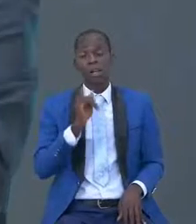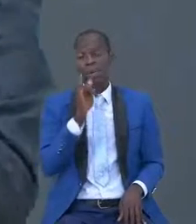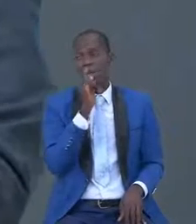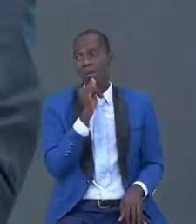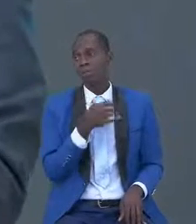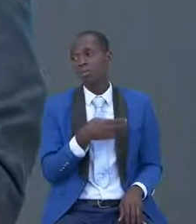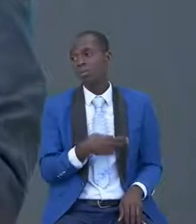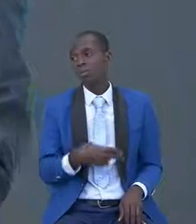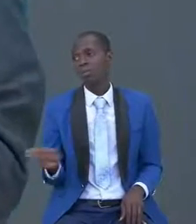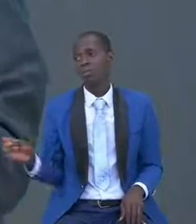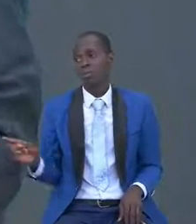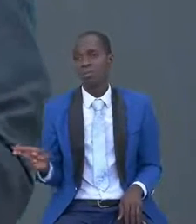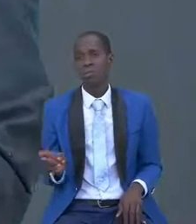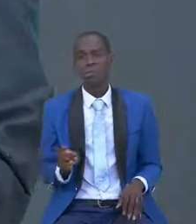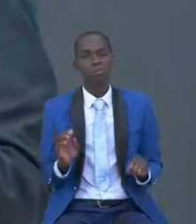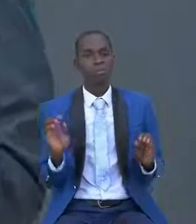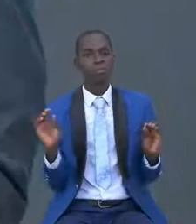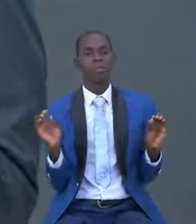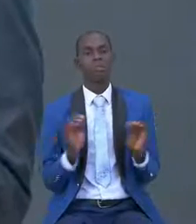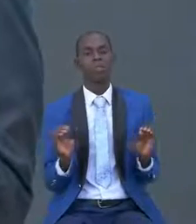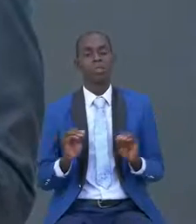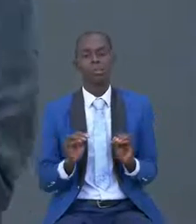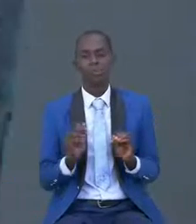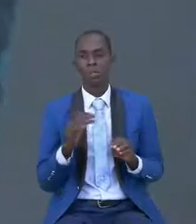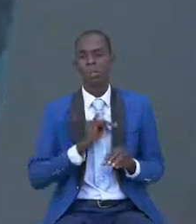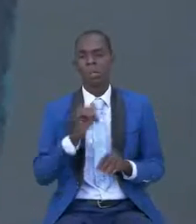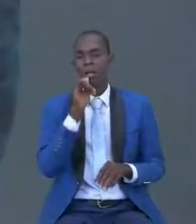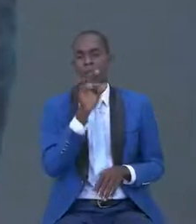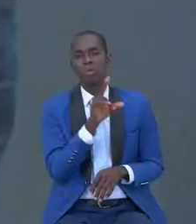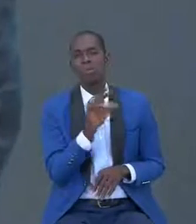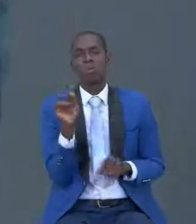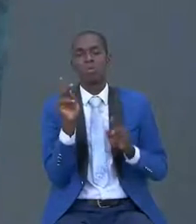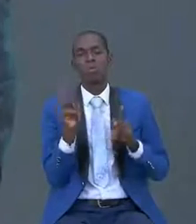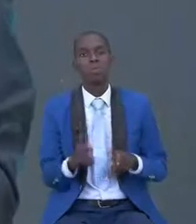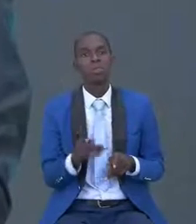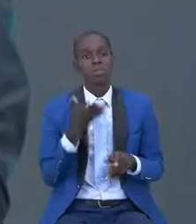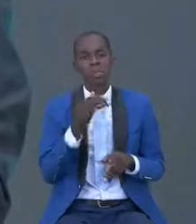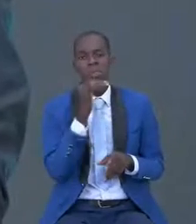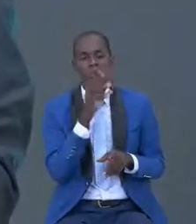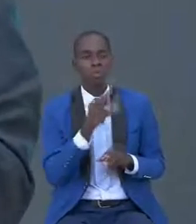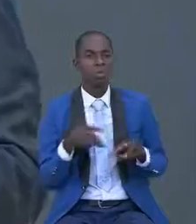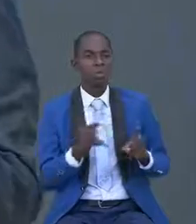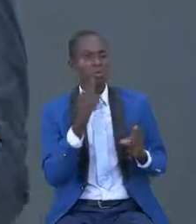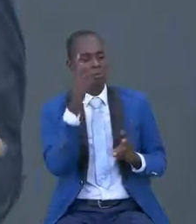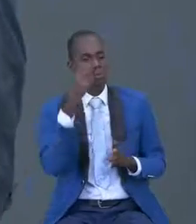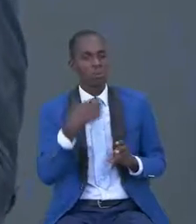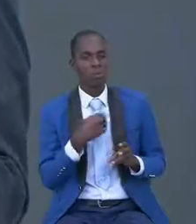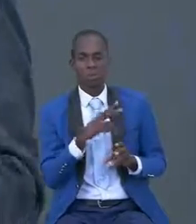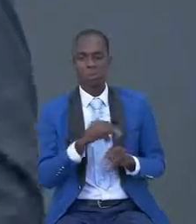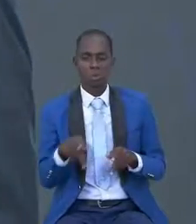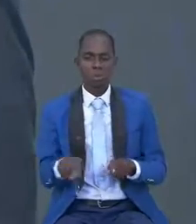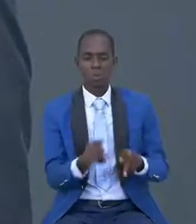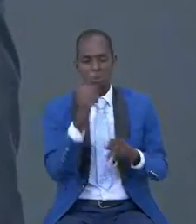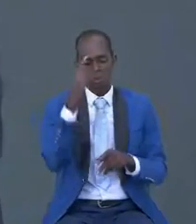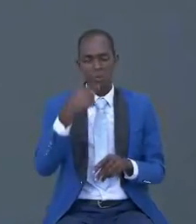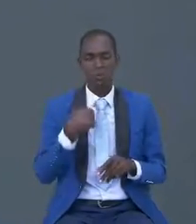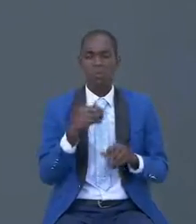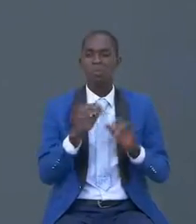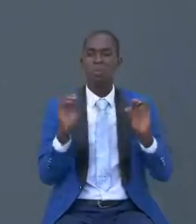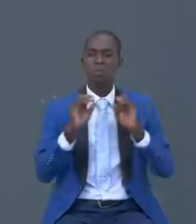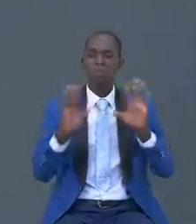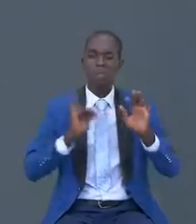je ne suis nulle personne. Je ne suis personne, comme si je n'existe pas. Il n'y a pas de chemin pour moi, il n'y a pas de sentier pour moi. Je ne peux rien